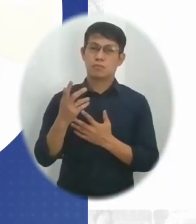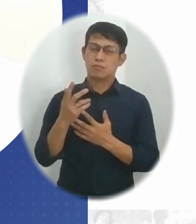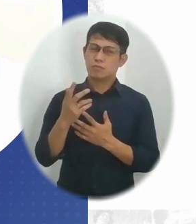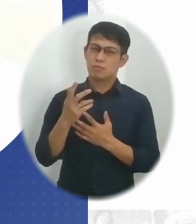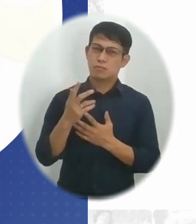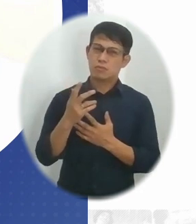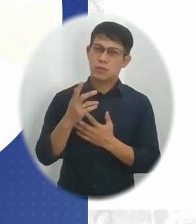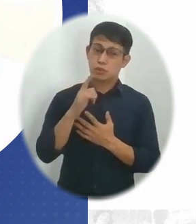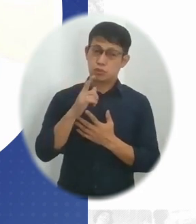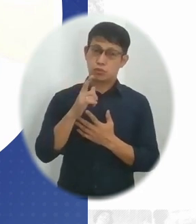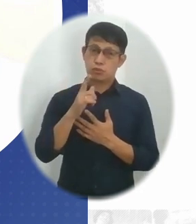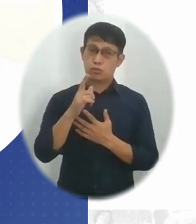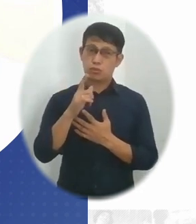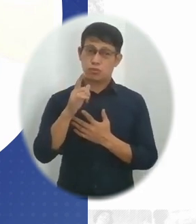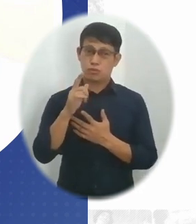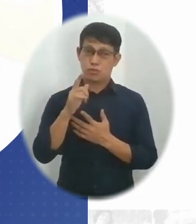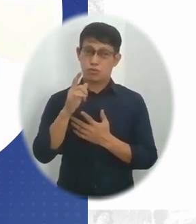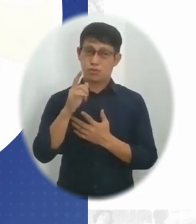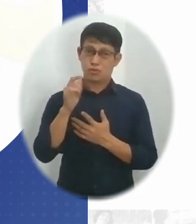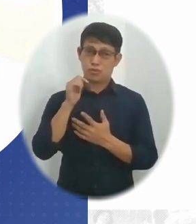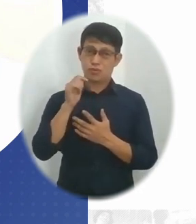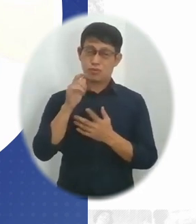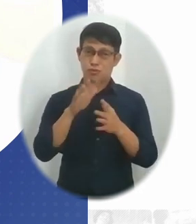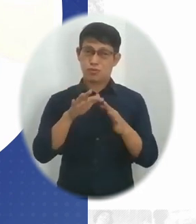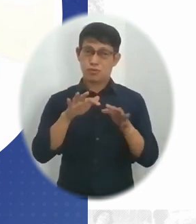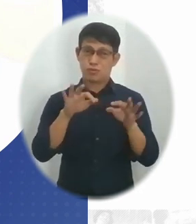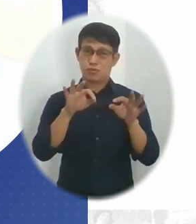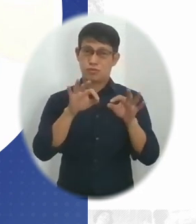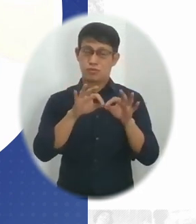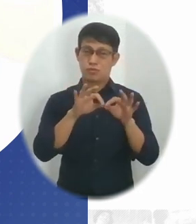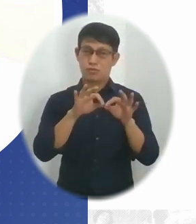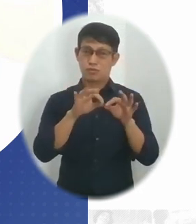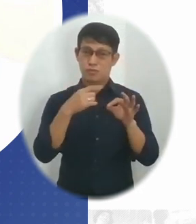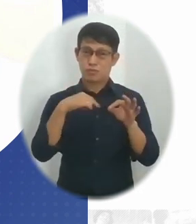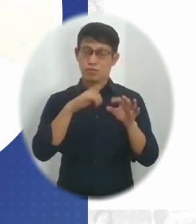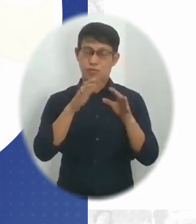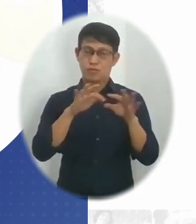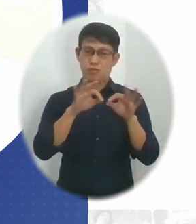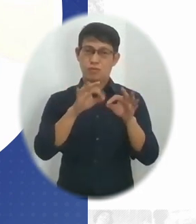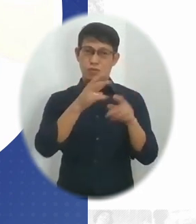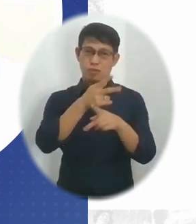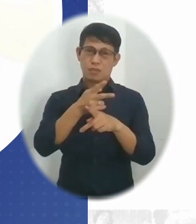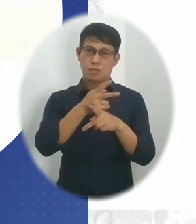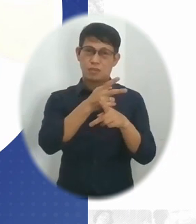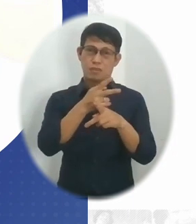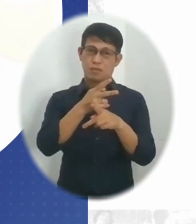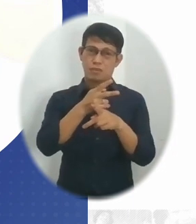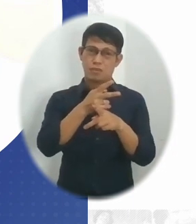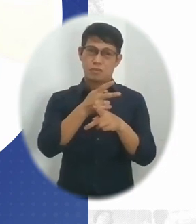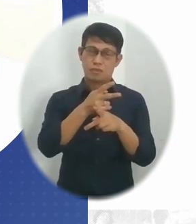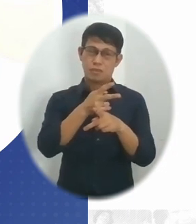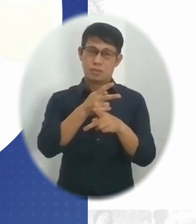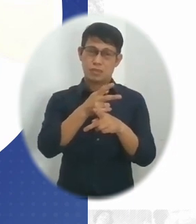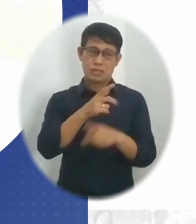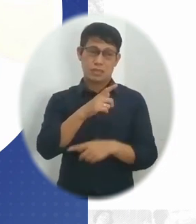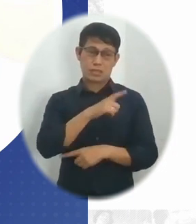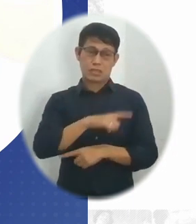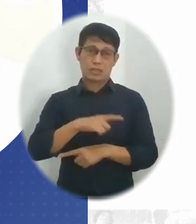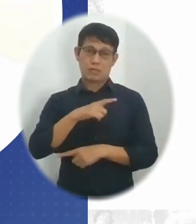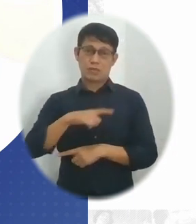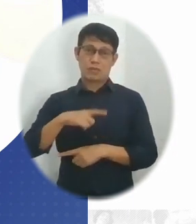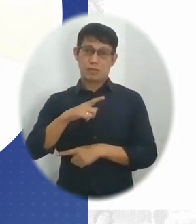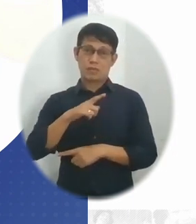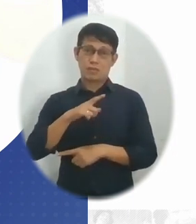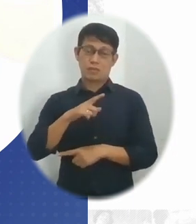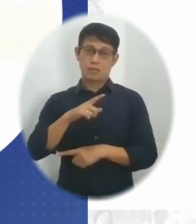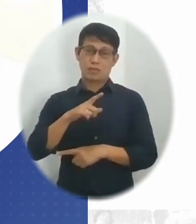Okay ka, lungs. Bibigyan natin ng halaga ang pangangalaga ng ating sarili sa pangangalaga ng ating mga